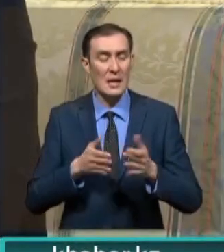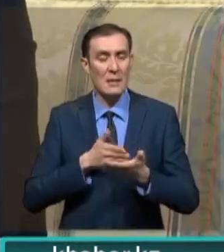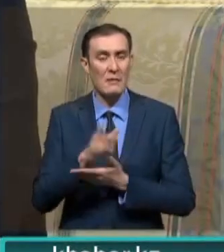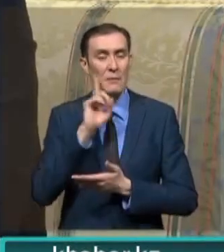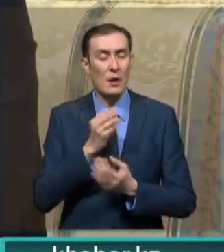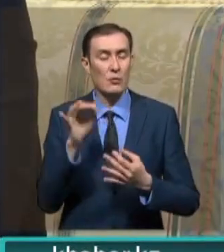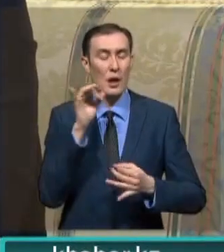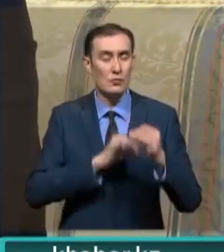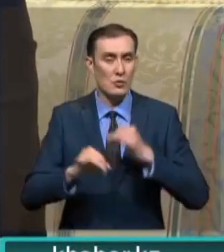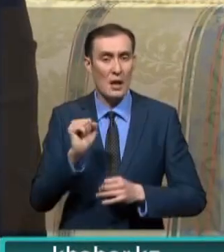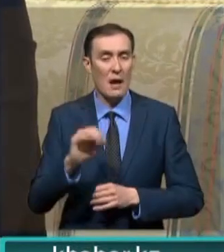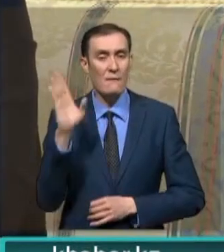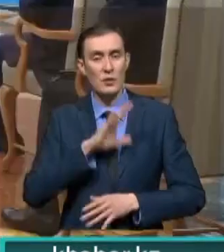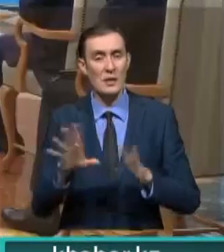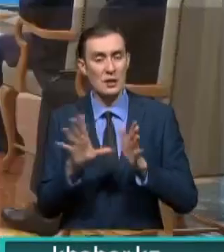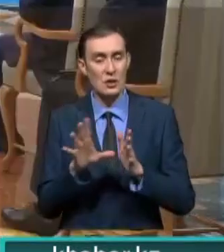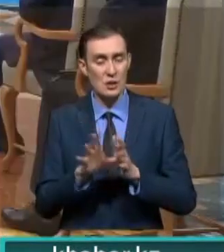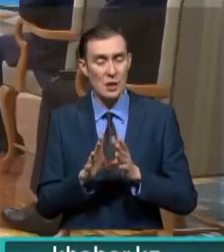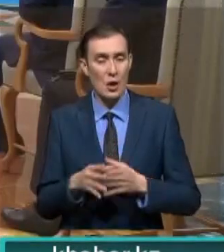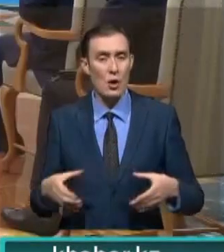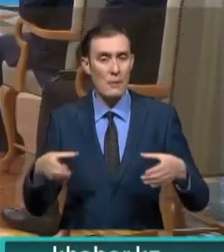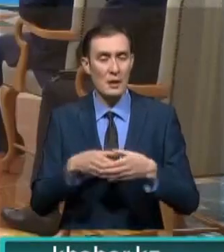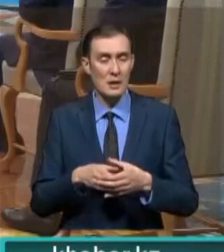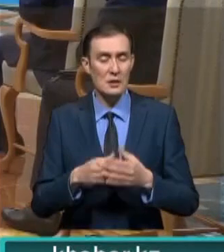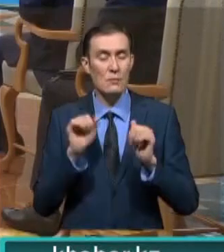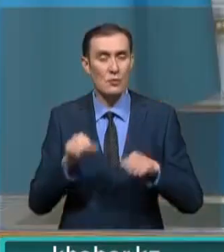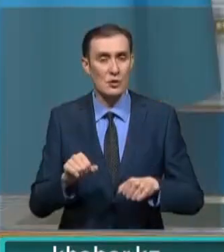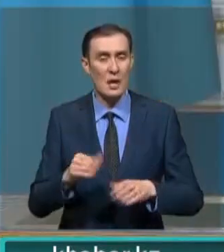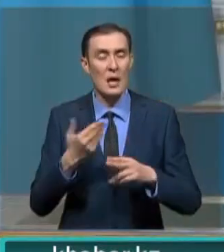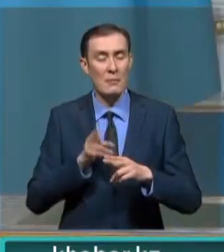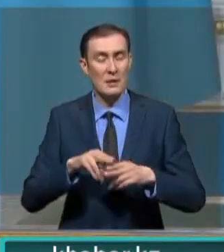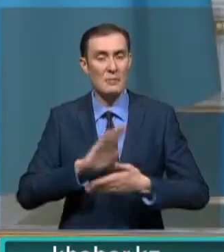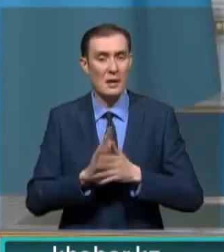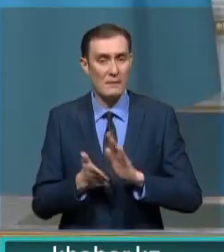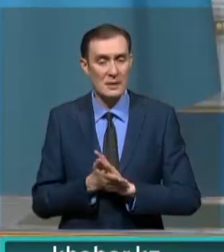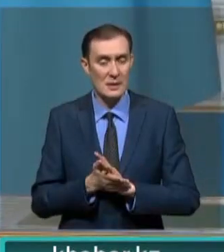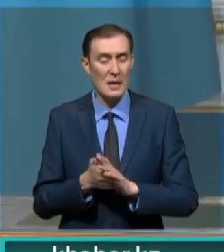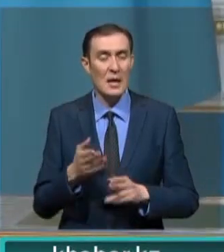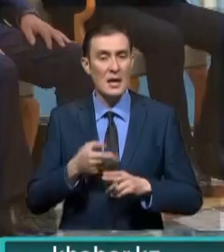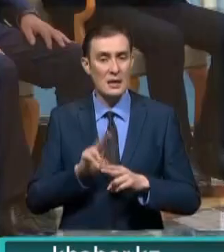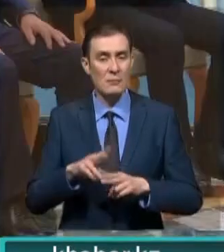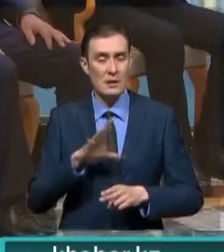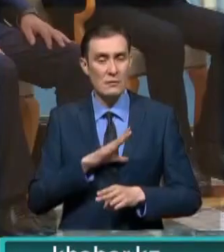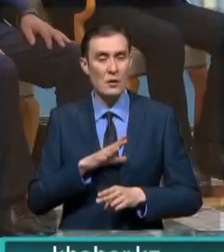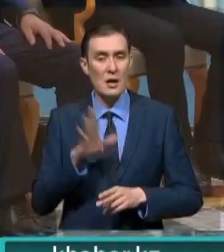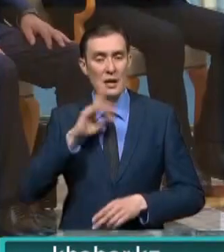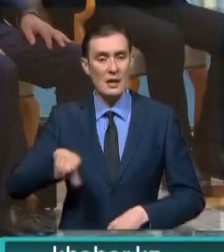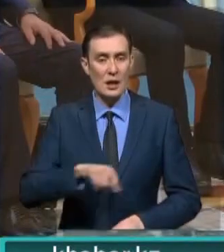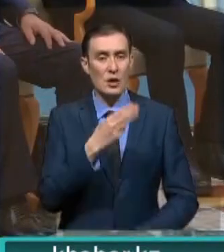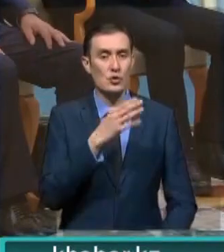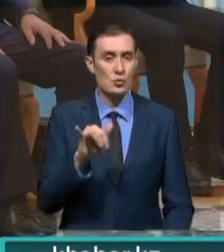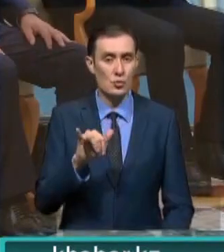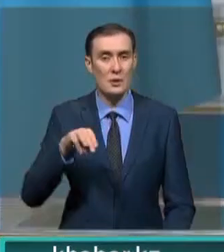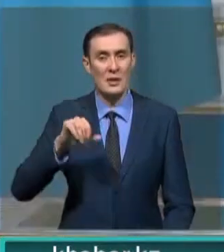еще обсудят, а о водно-энергетической кооперации можно уже смело говорить. Яркий пример – договоренность по бассейнам рек Шу